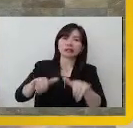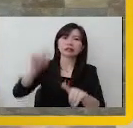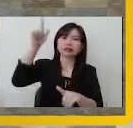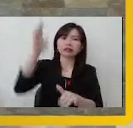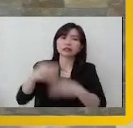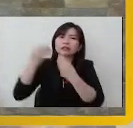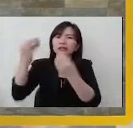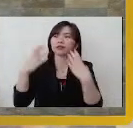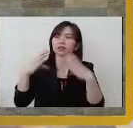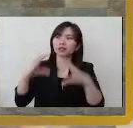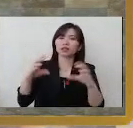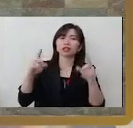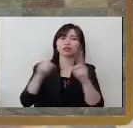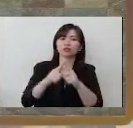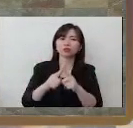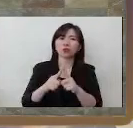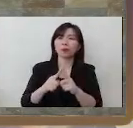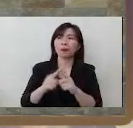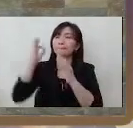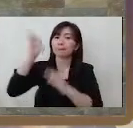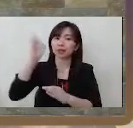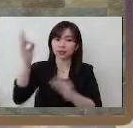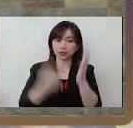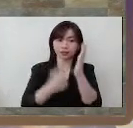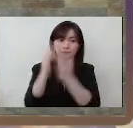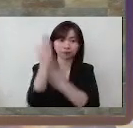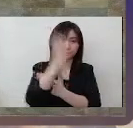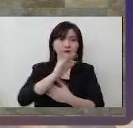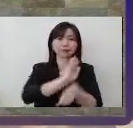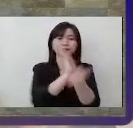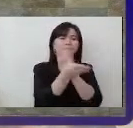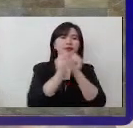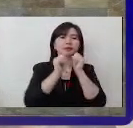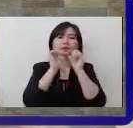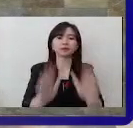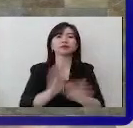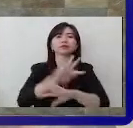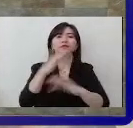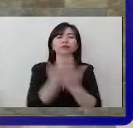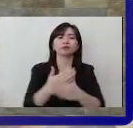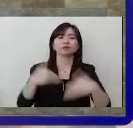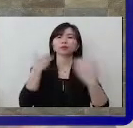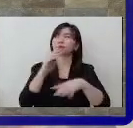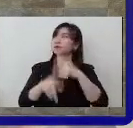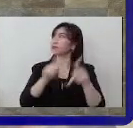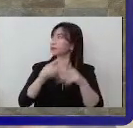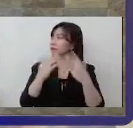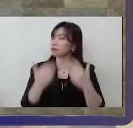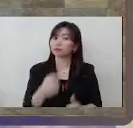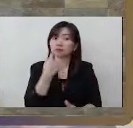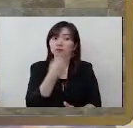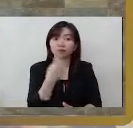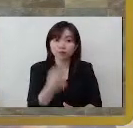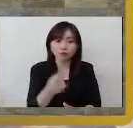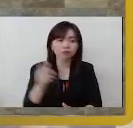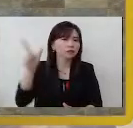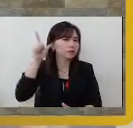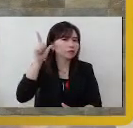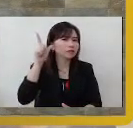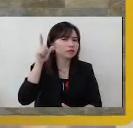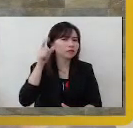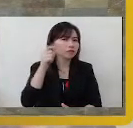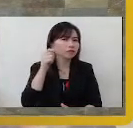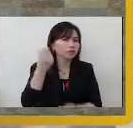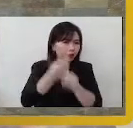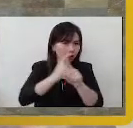prayer ngayon pong umaga po na ito ay maging pagpapala po sa lahat ng kabataan na nakikinig po ngayon virtually